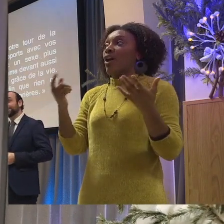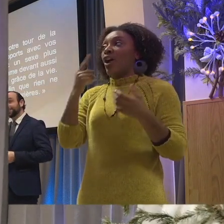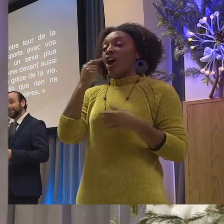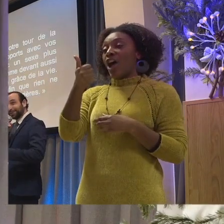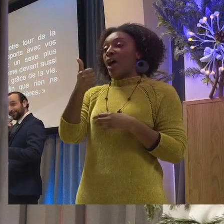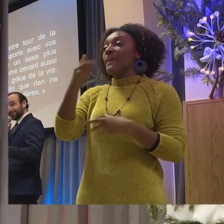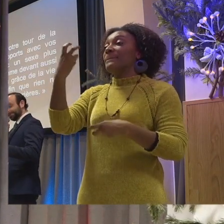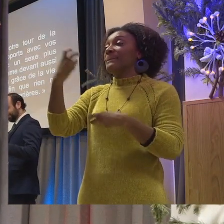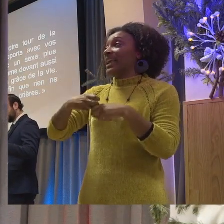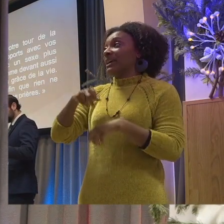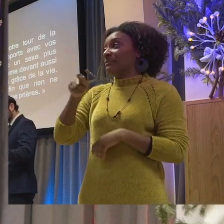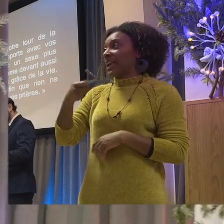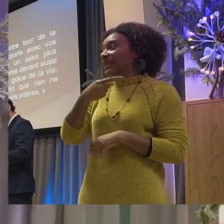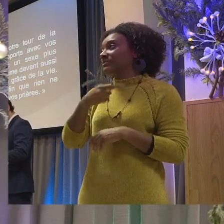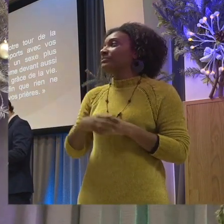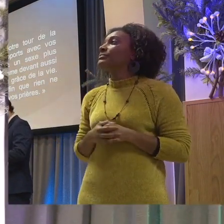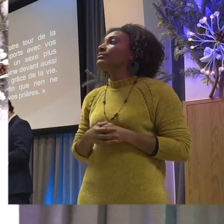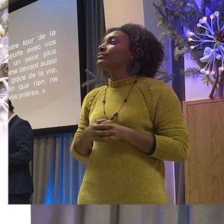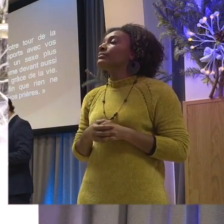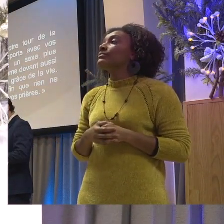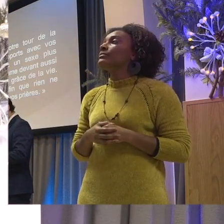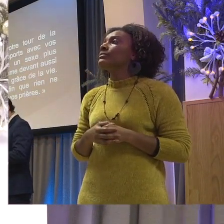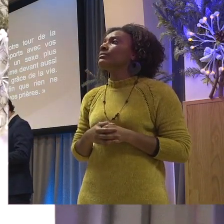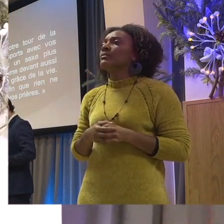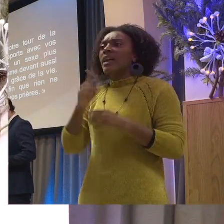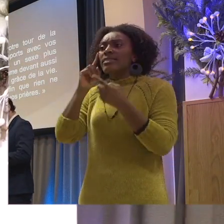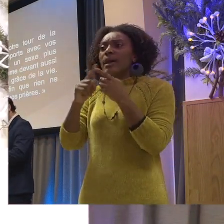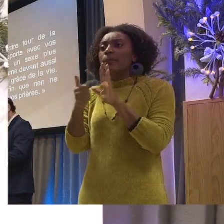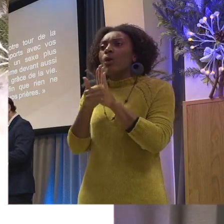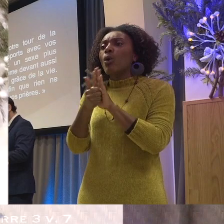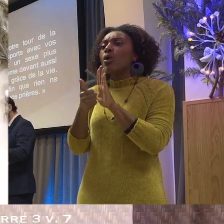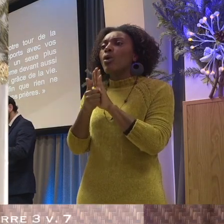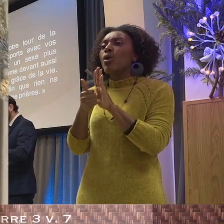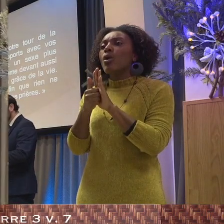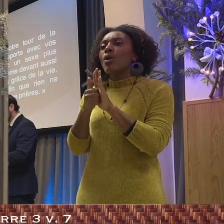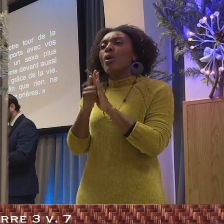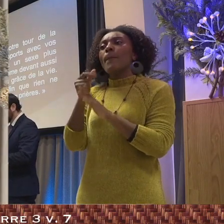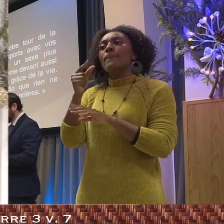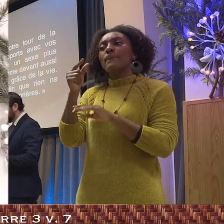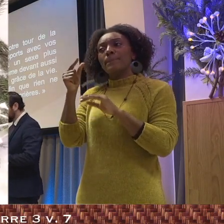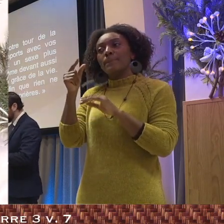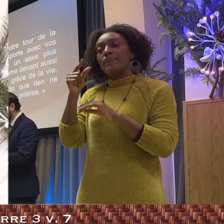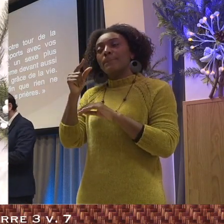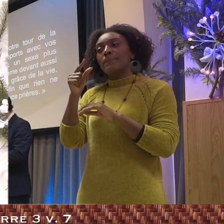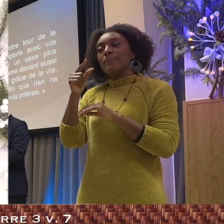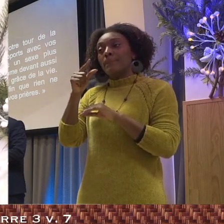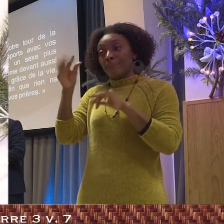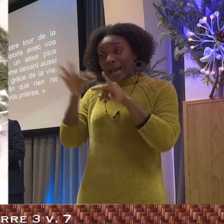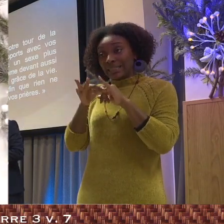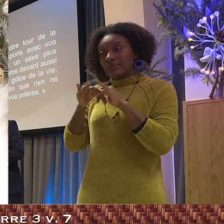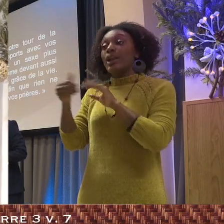3, verset 7, déclare ceci. Concernant, premièrement, le rôle et la place du mari, nous verrons ensuite le rôle et la place de la